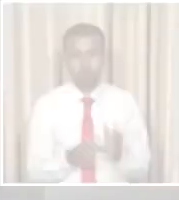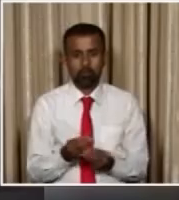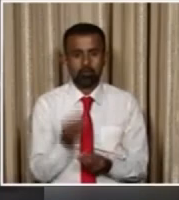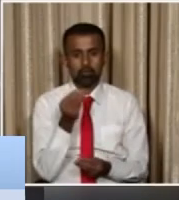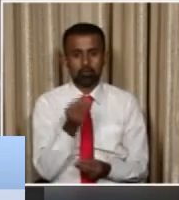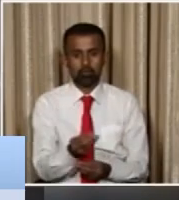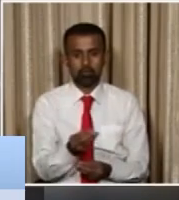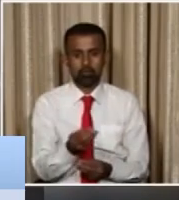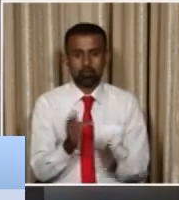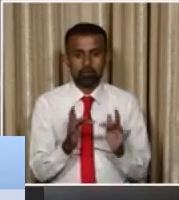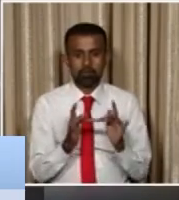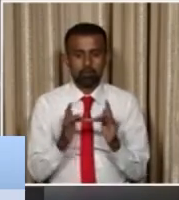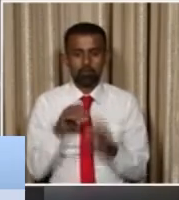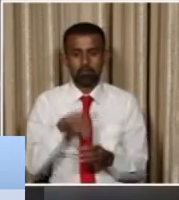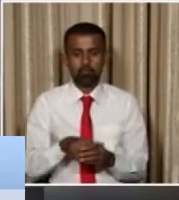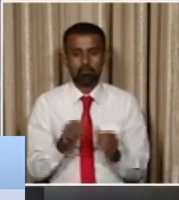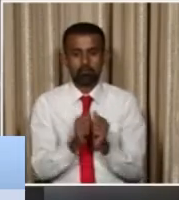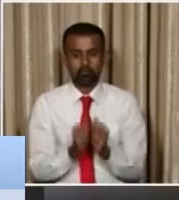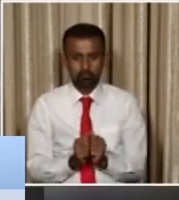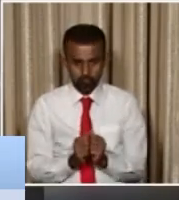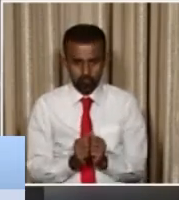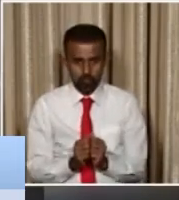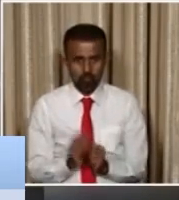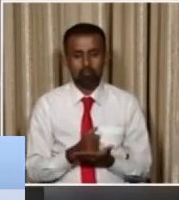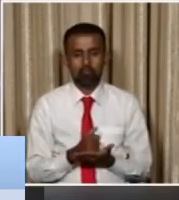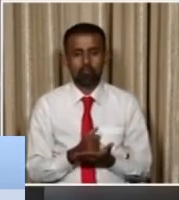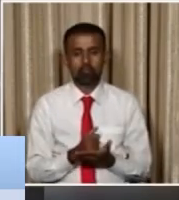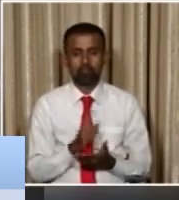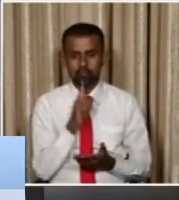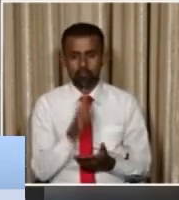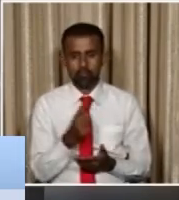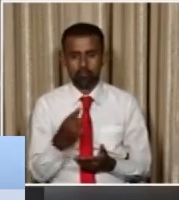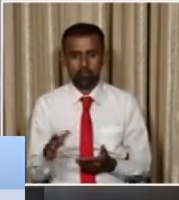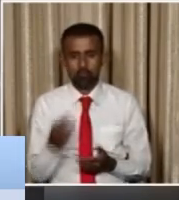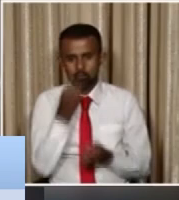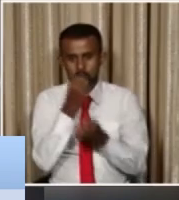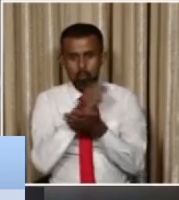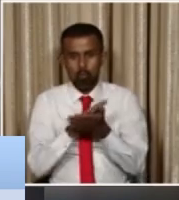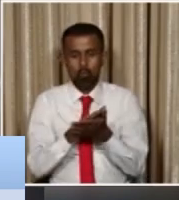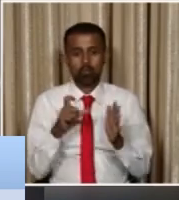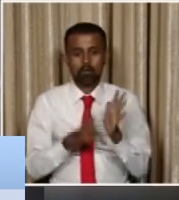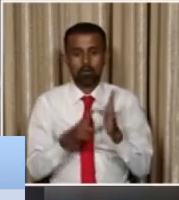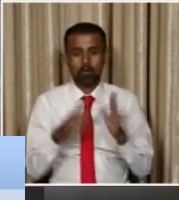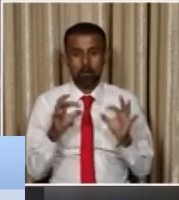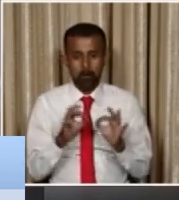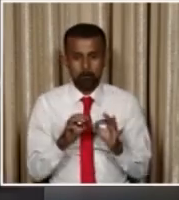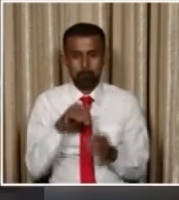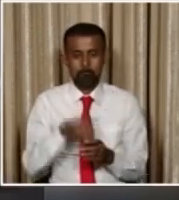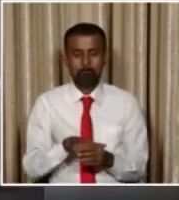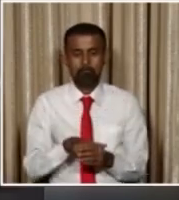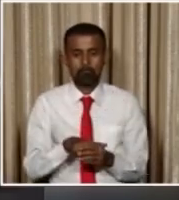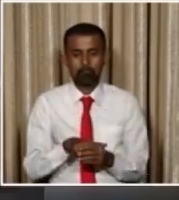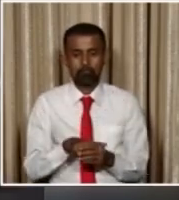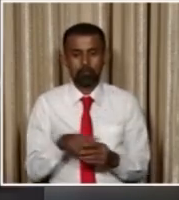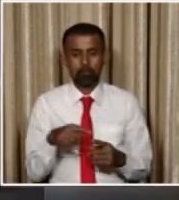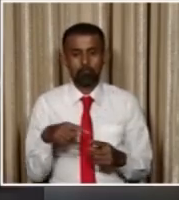තියෙන්නේ අර ඔන්ලයින් හරහා වැඩ කරන ඒ අයට තමයි විශේෂත්වය දක්වලා තියෙන්නේ. ඒ කියන්නේ හෝටල් වල සමාජ ශාලාවල් වල එයා ඒ වගේම ඔය